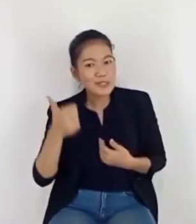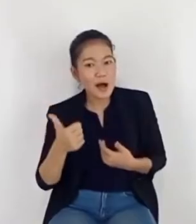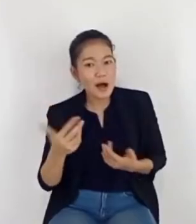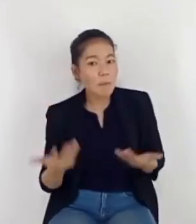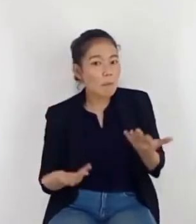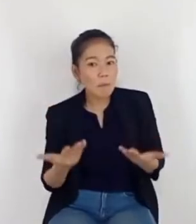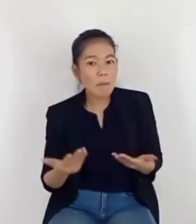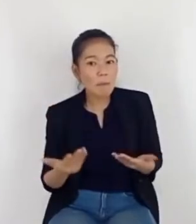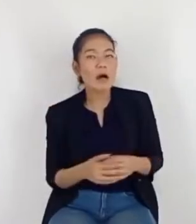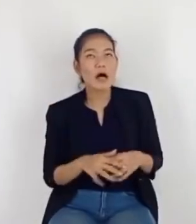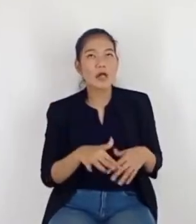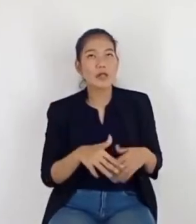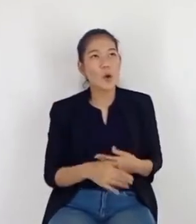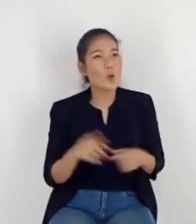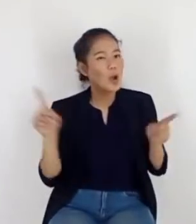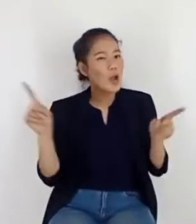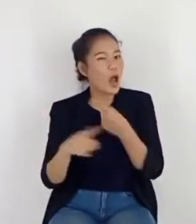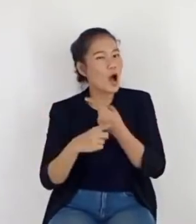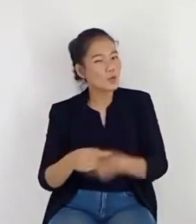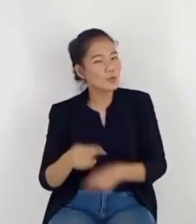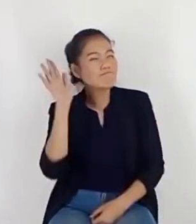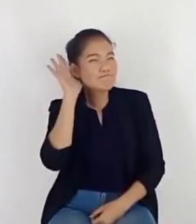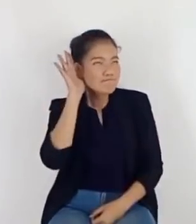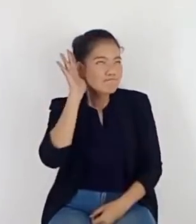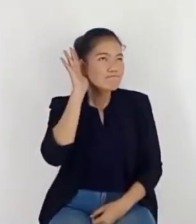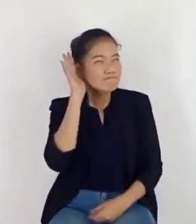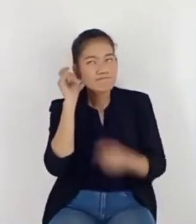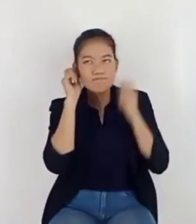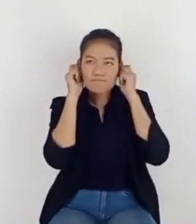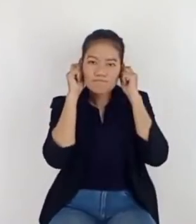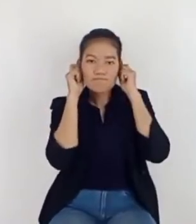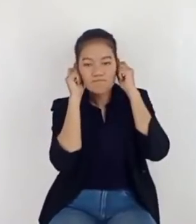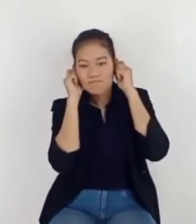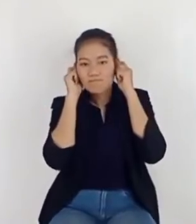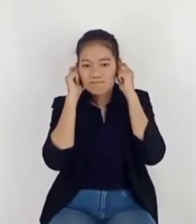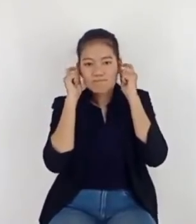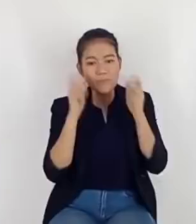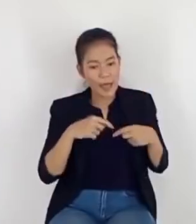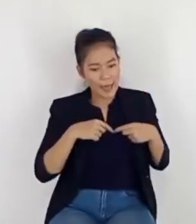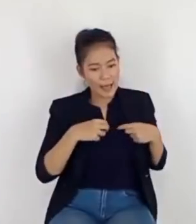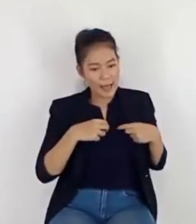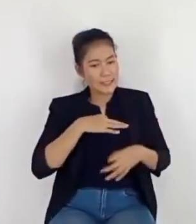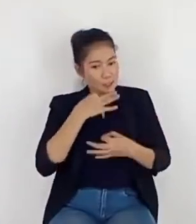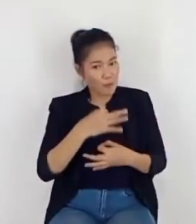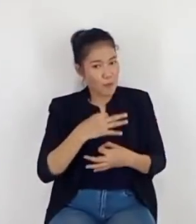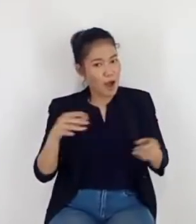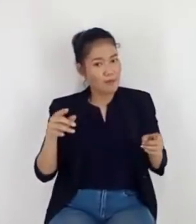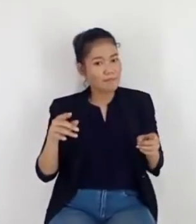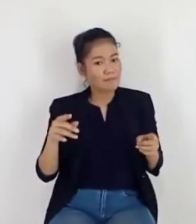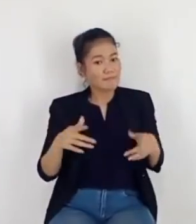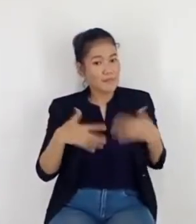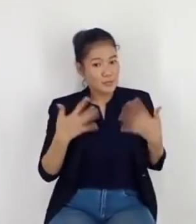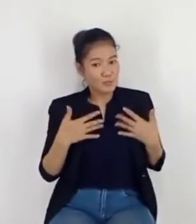Apakah mendengar musik hati jiwa kita bisa dihibur?